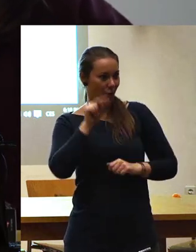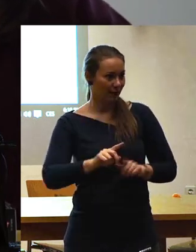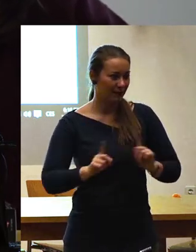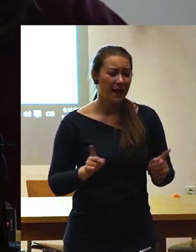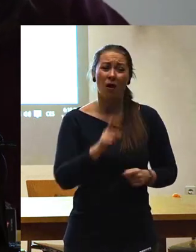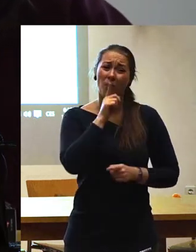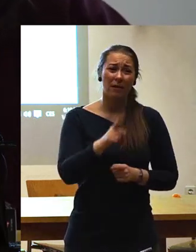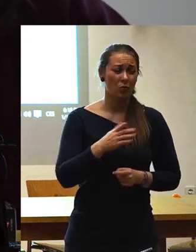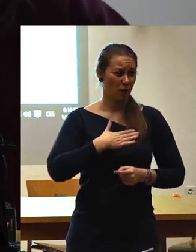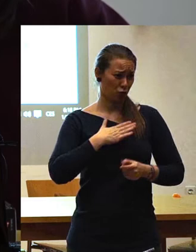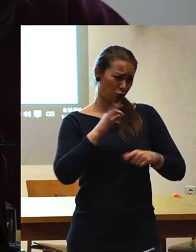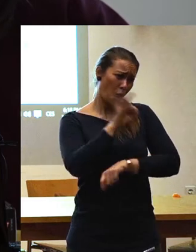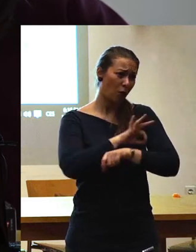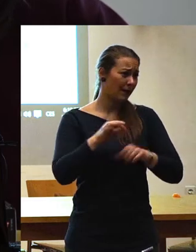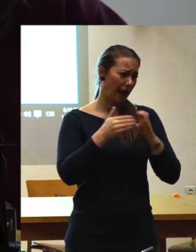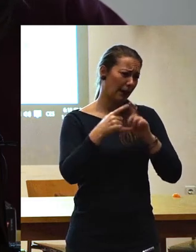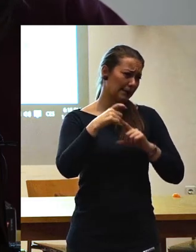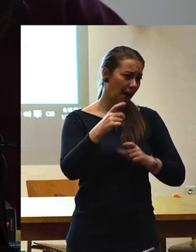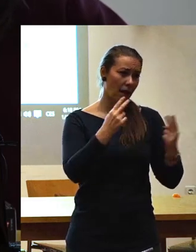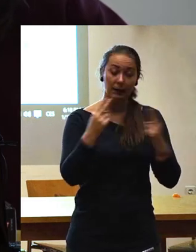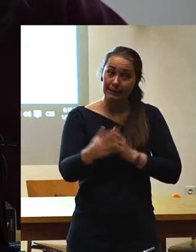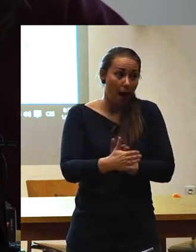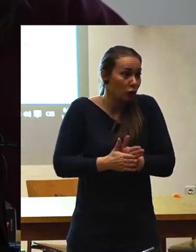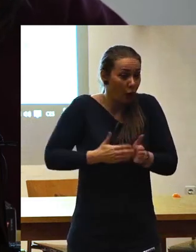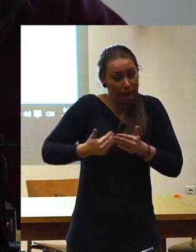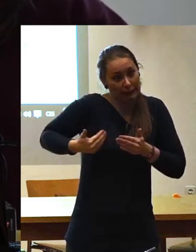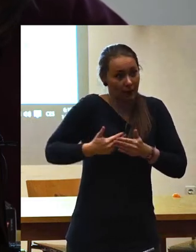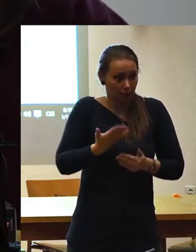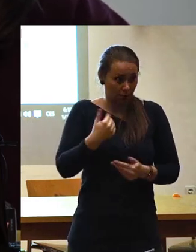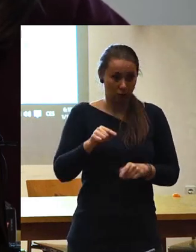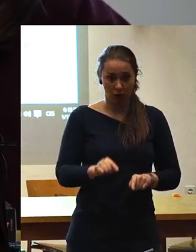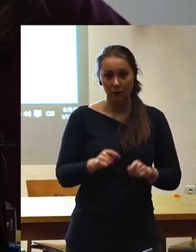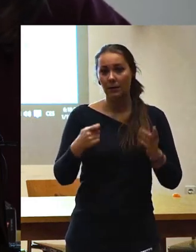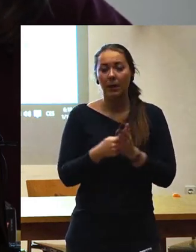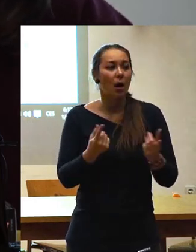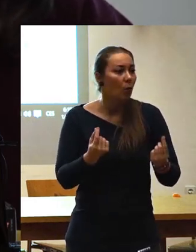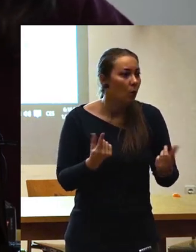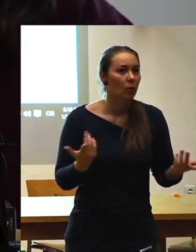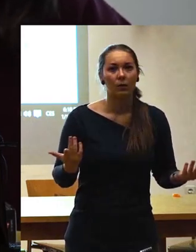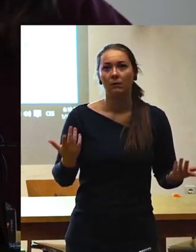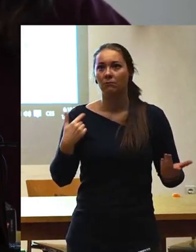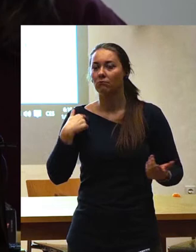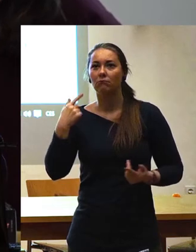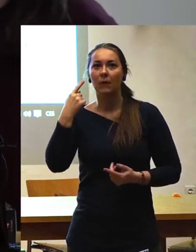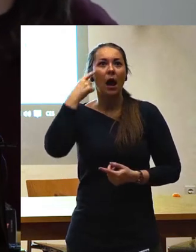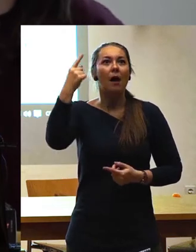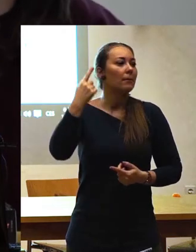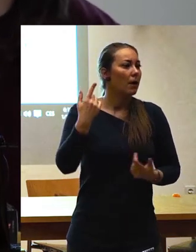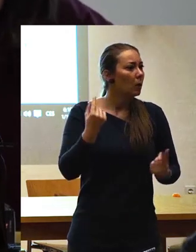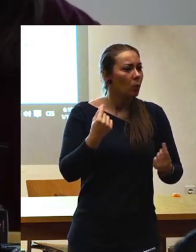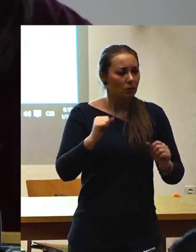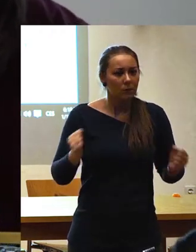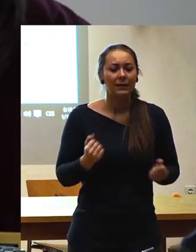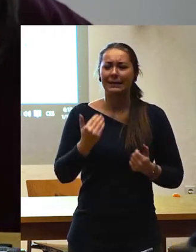na začátku a právě začali jsme o tom uvažovat díky rozhovorům, které jsem vedla s